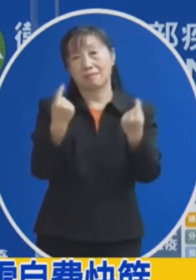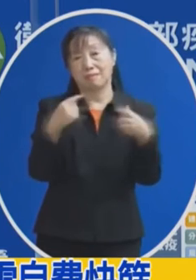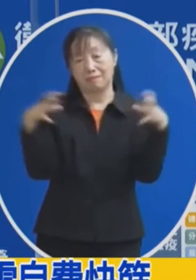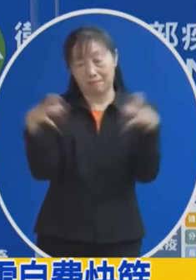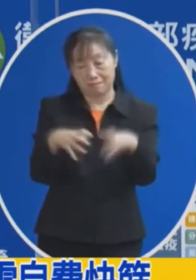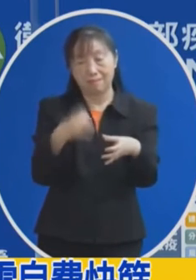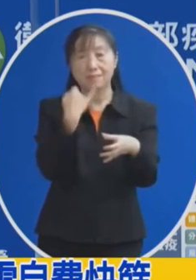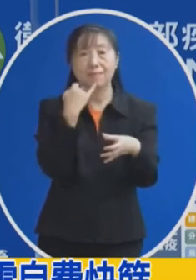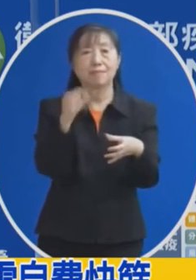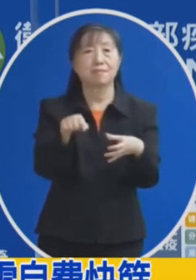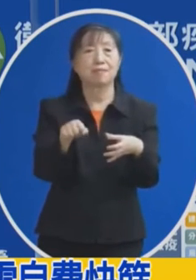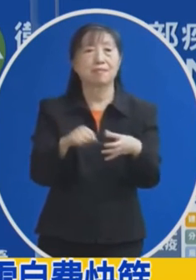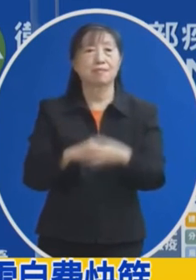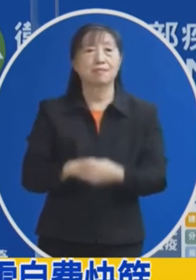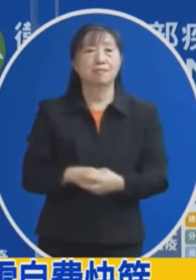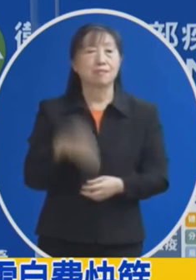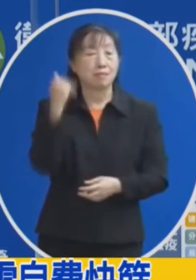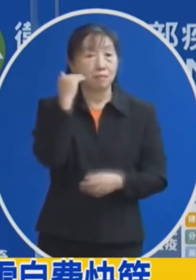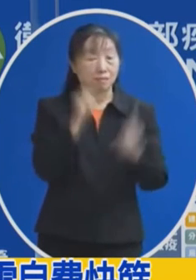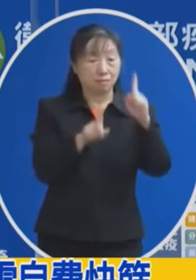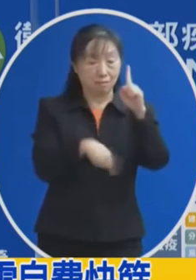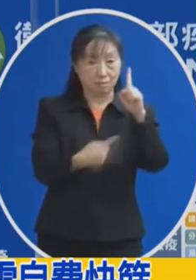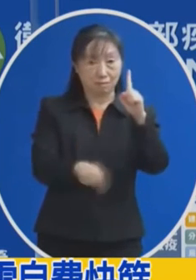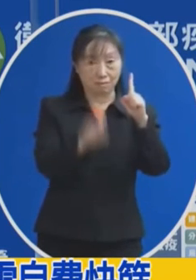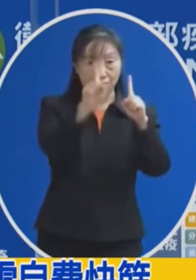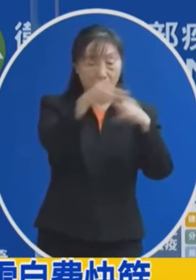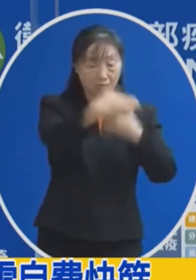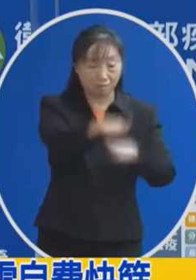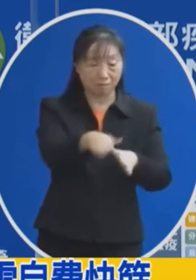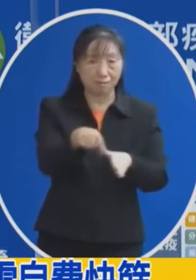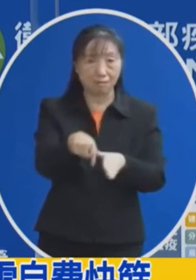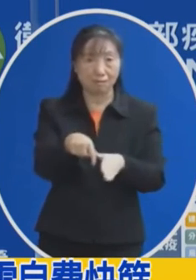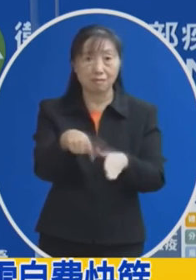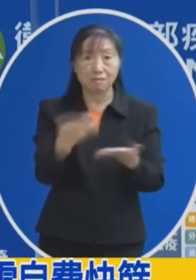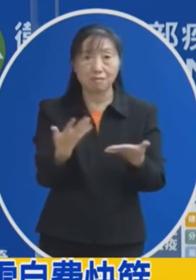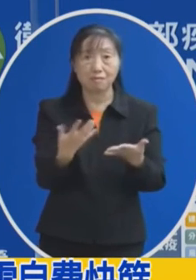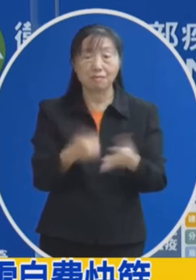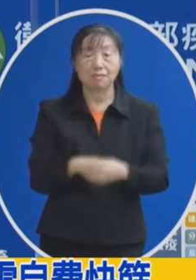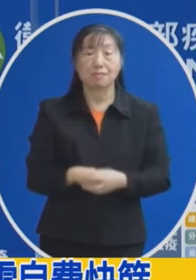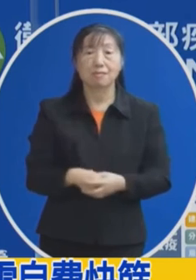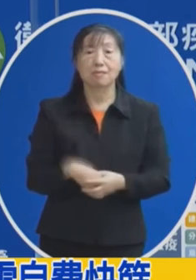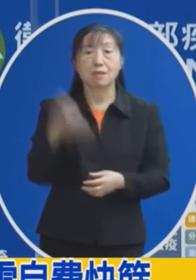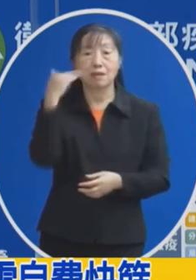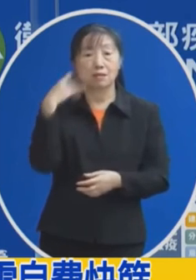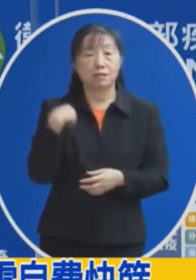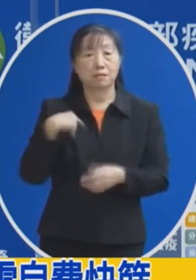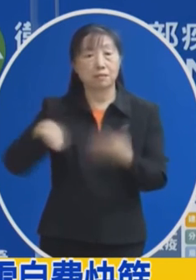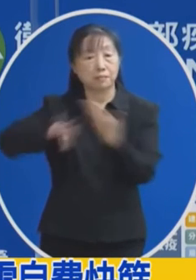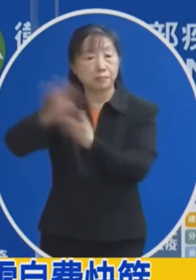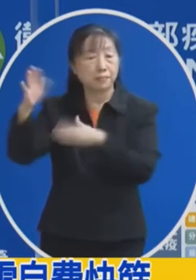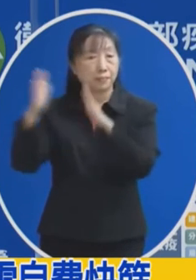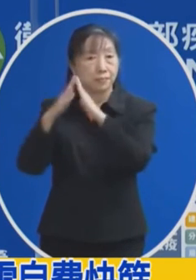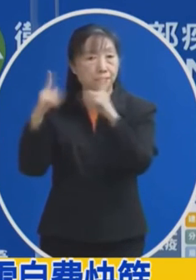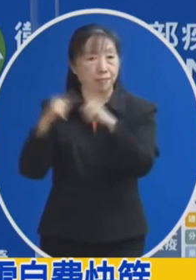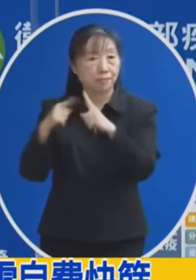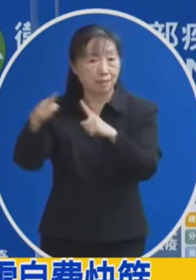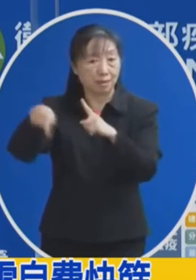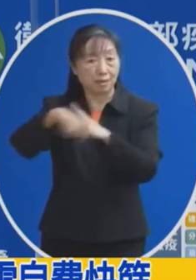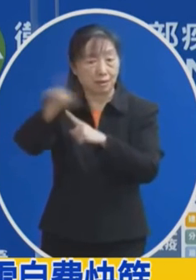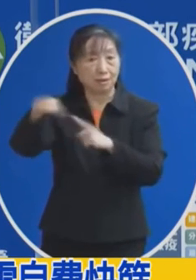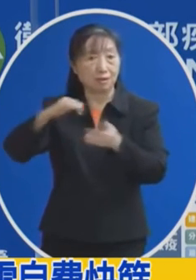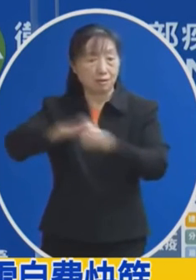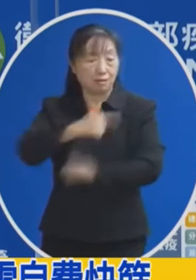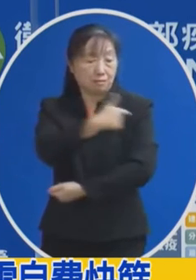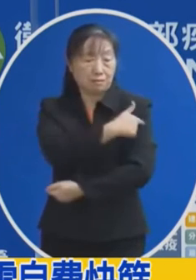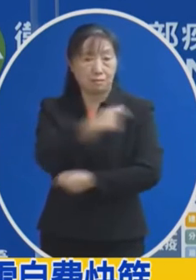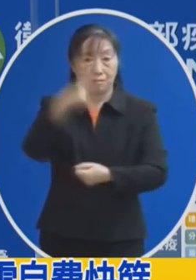起。那至于在一人一室的规定，这主要就是说同住的家人需要完整接